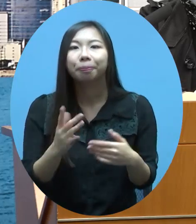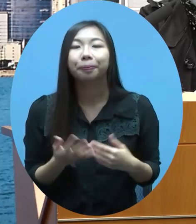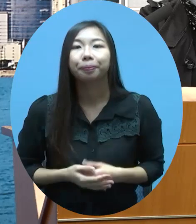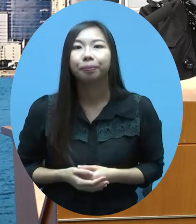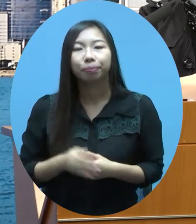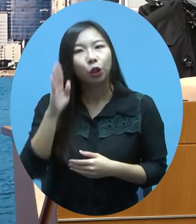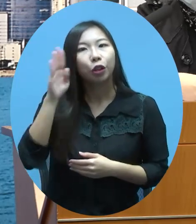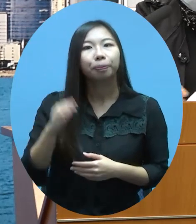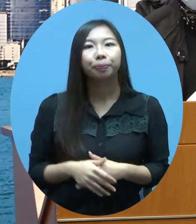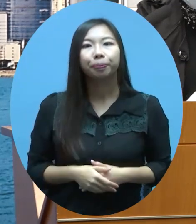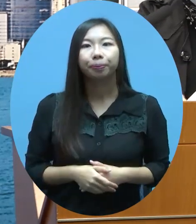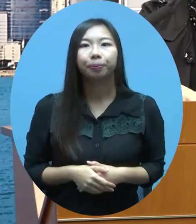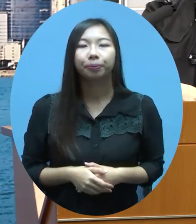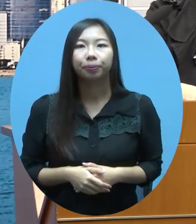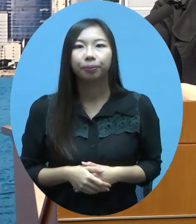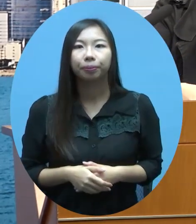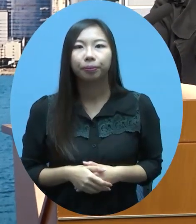唔該。